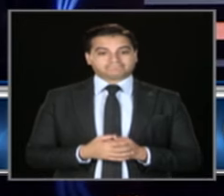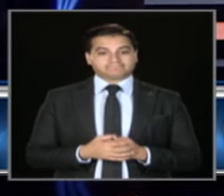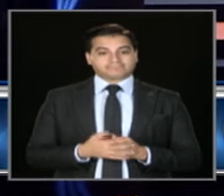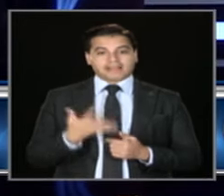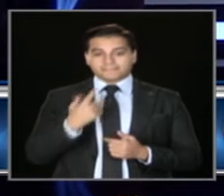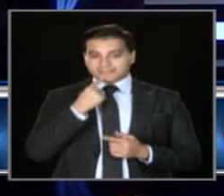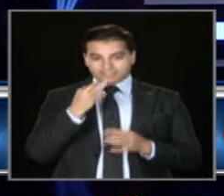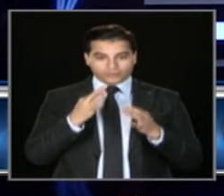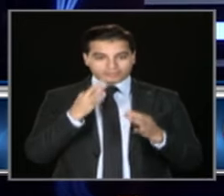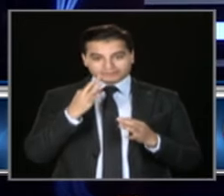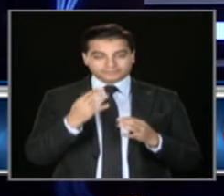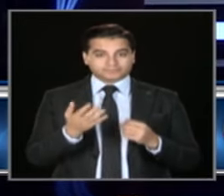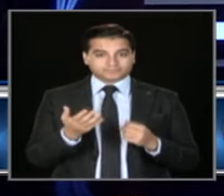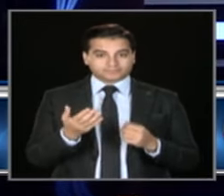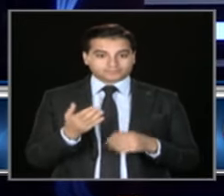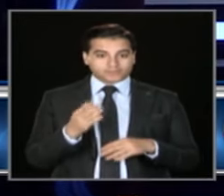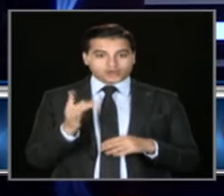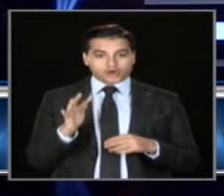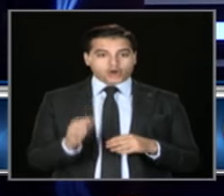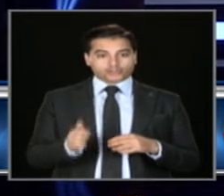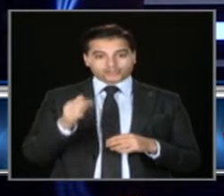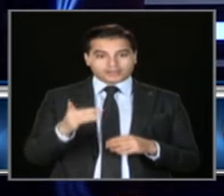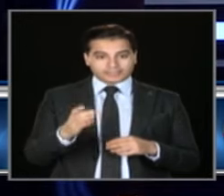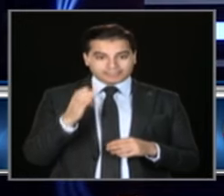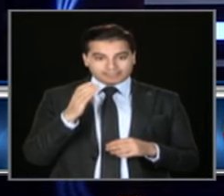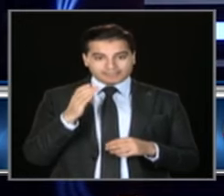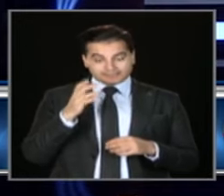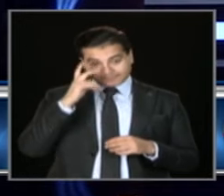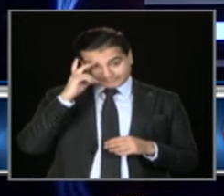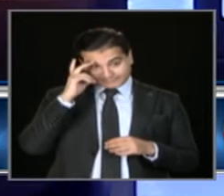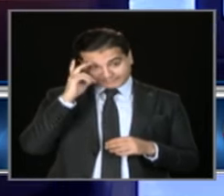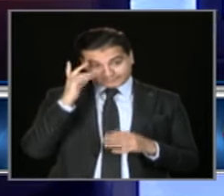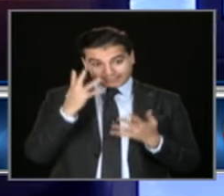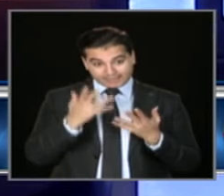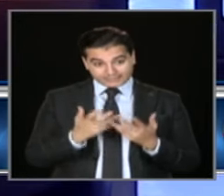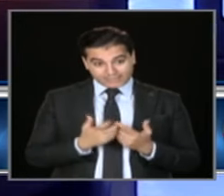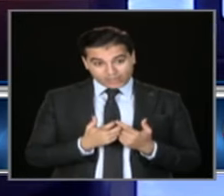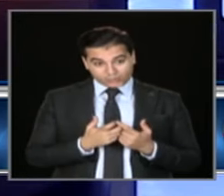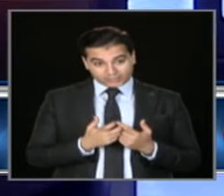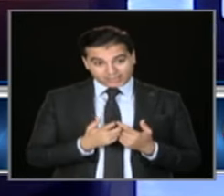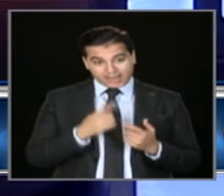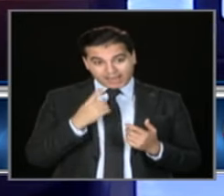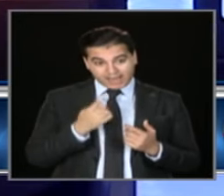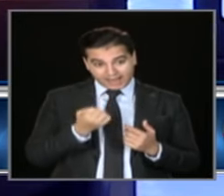خمس ثواني رشا ا هتساوي ا